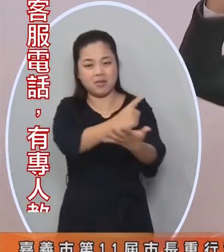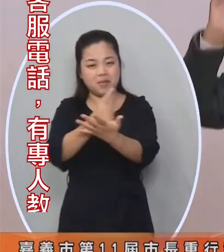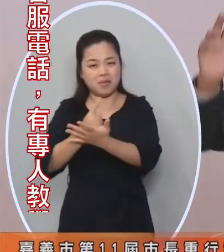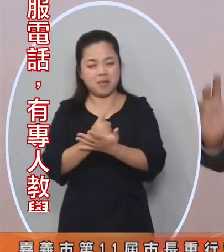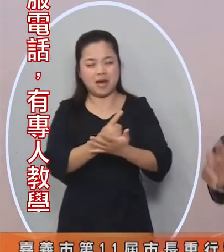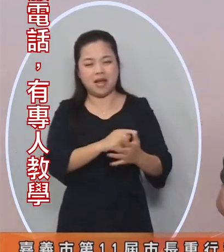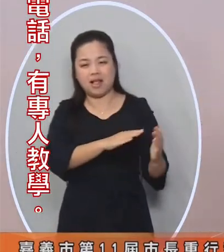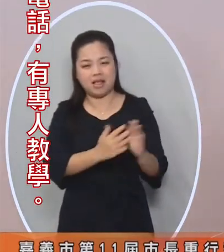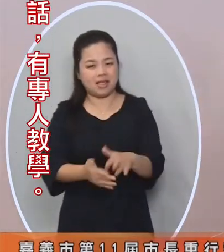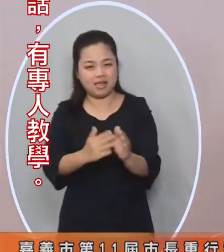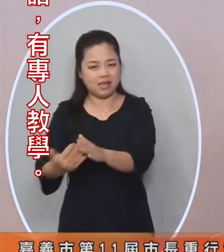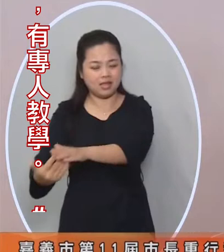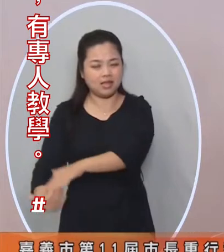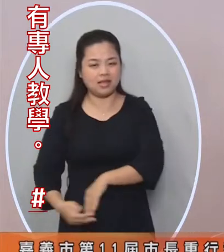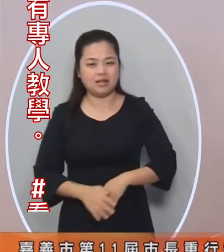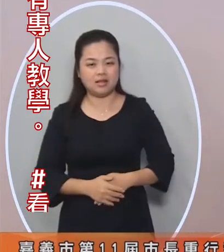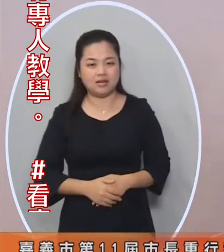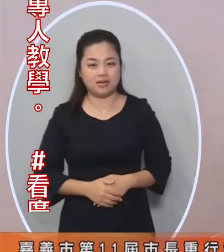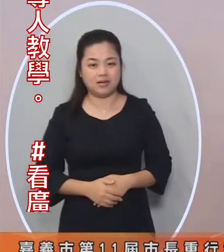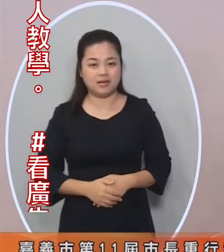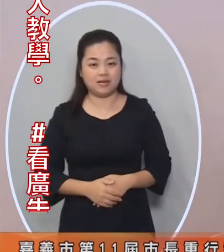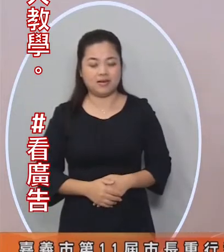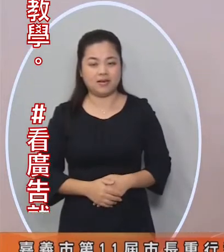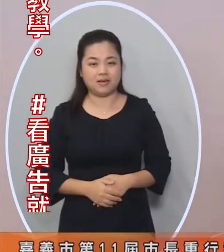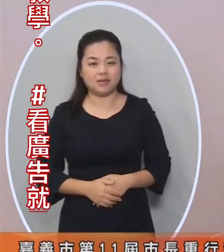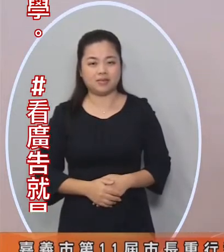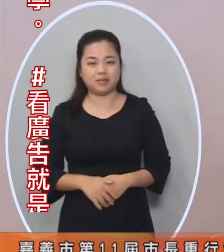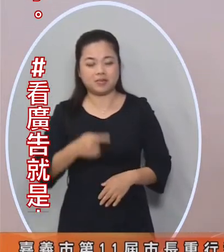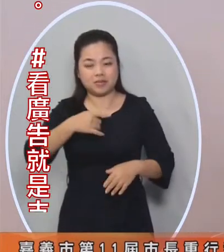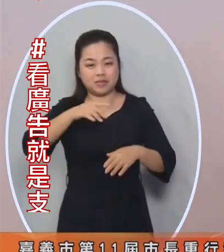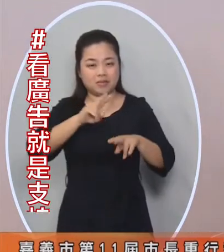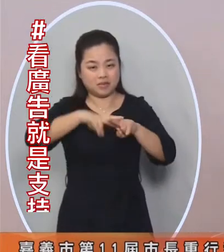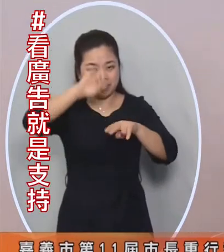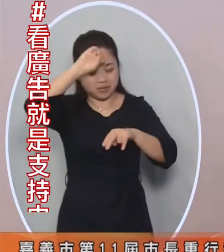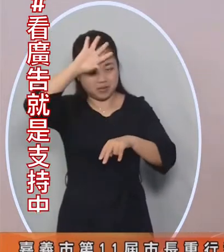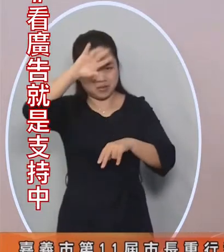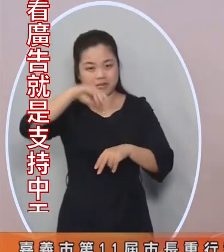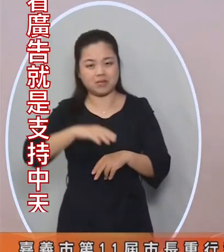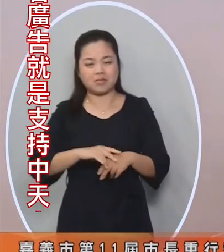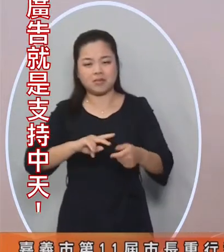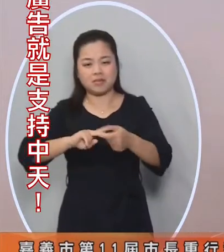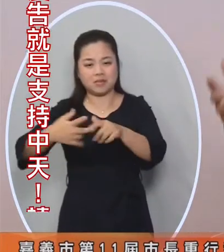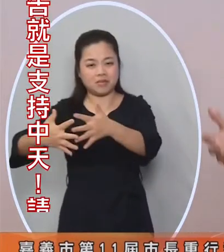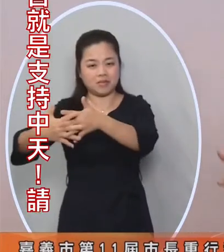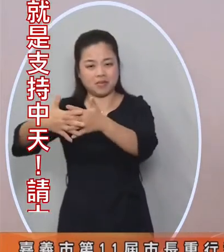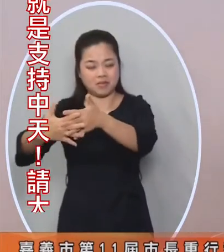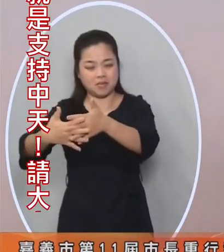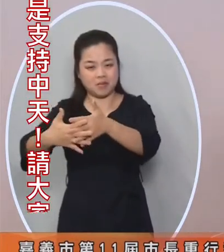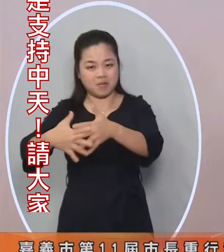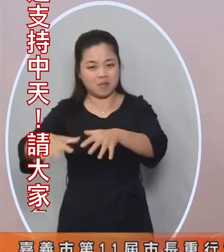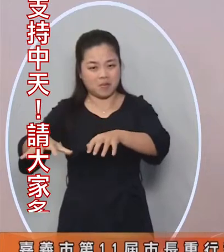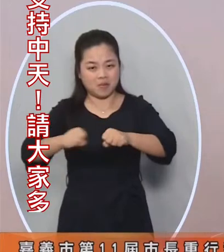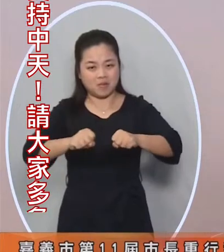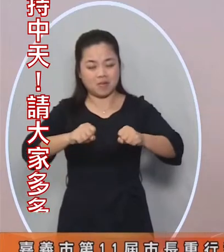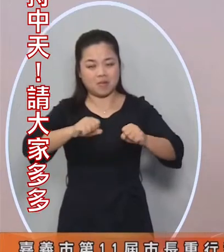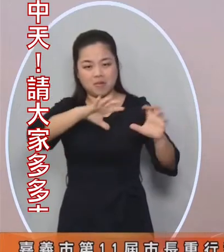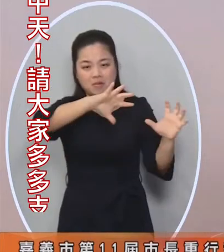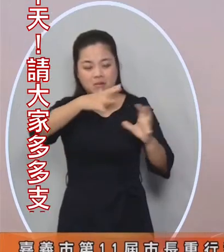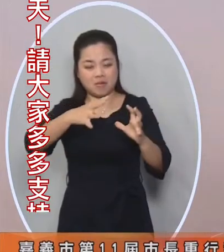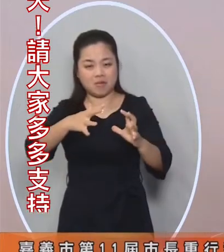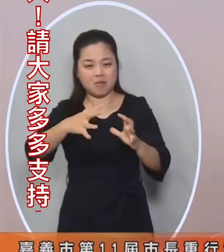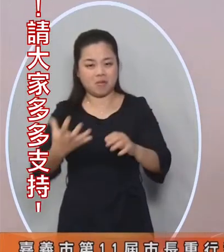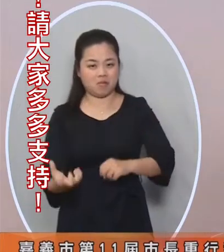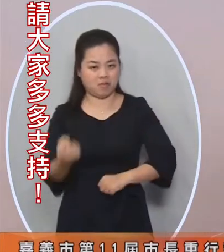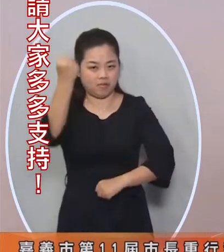拢放了了呢。伊遐是美共产党个是要参美国争取一个世界领导权